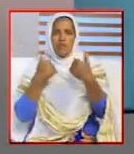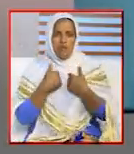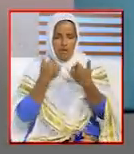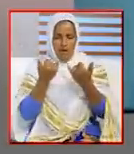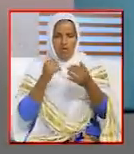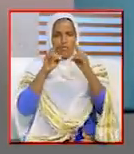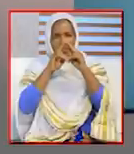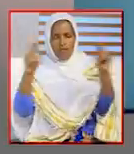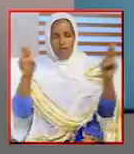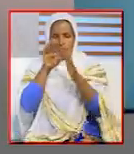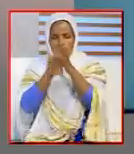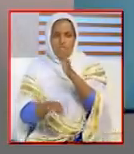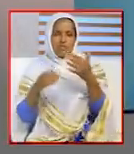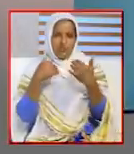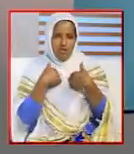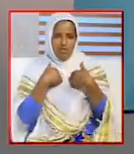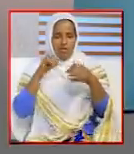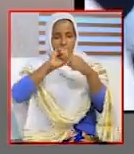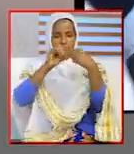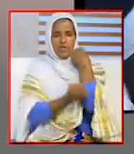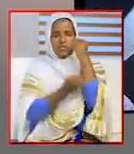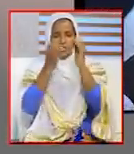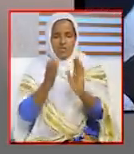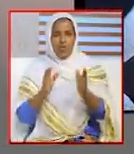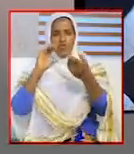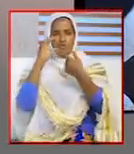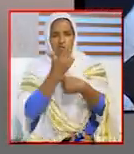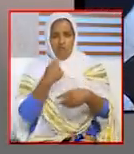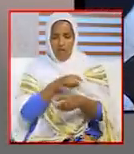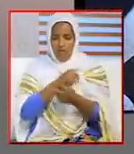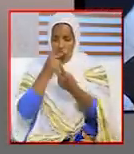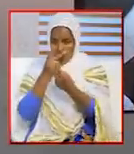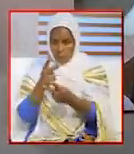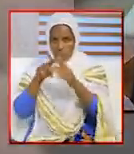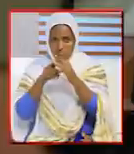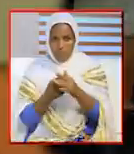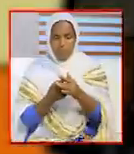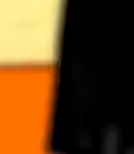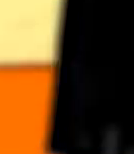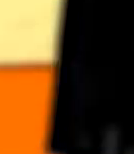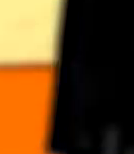ግብሮች በፊት ነበሩ፣ አሁን በጣም ተቀንሰዋል። ከመሰረታዊ ሁኔታ እንጀምር።